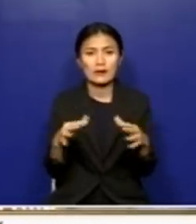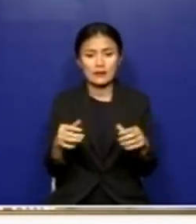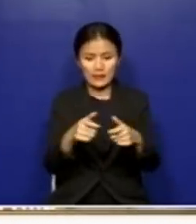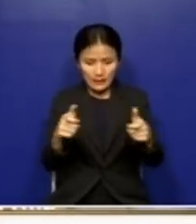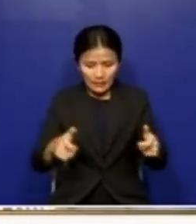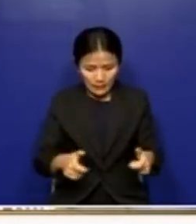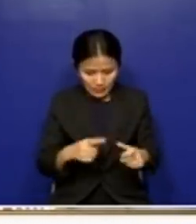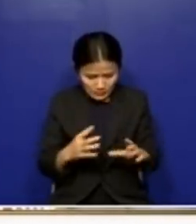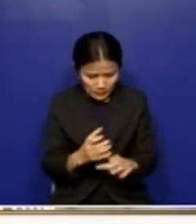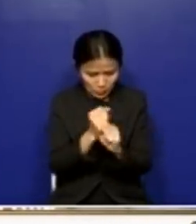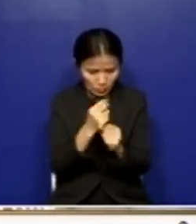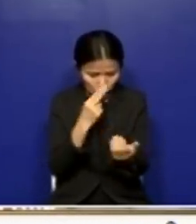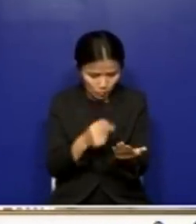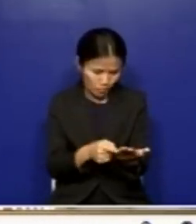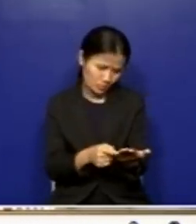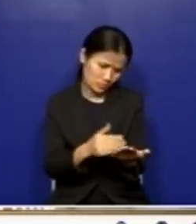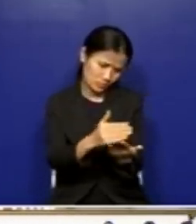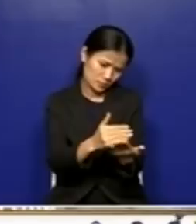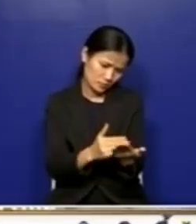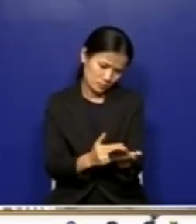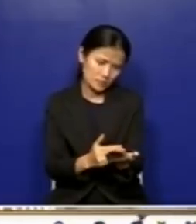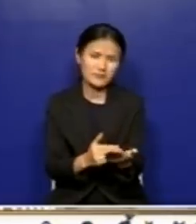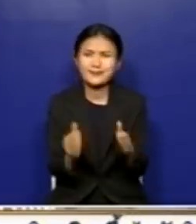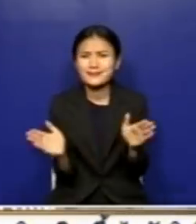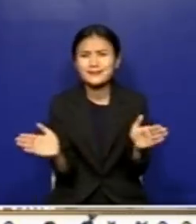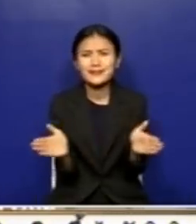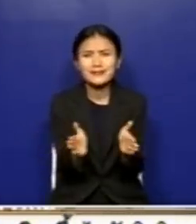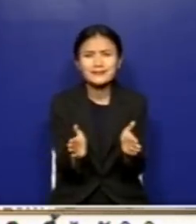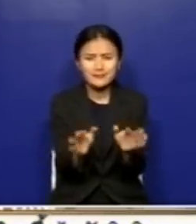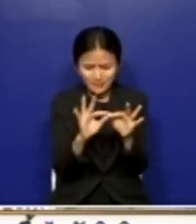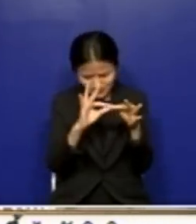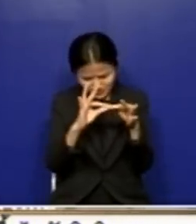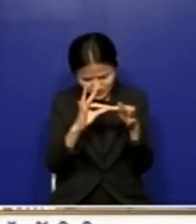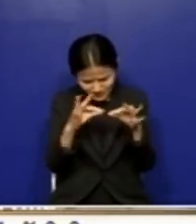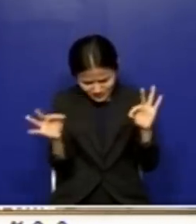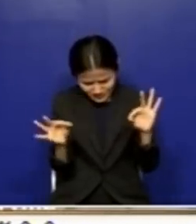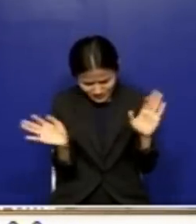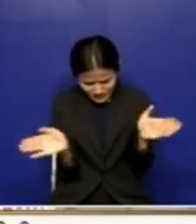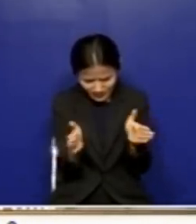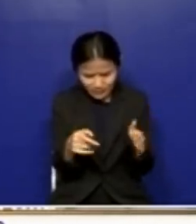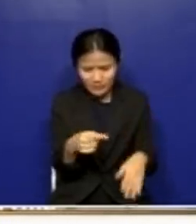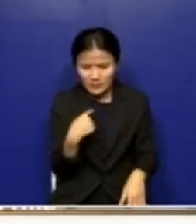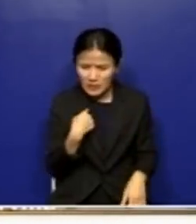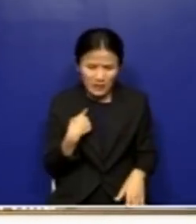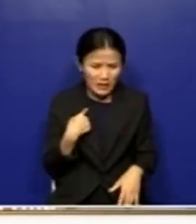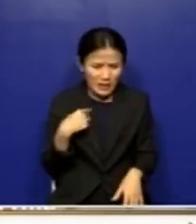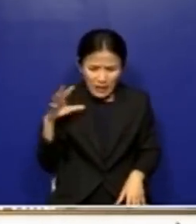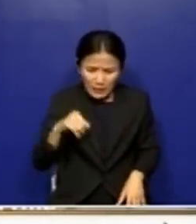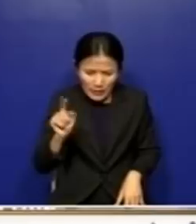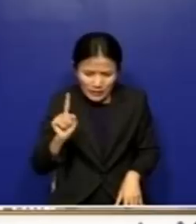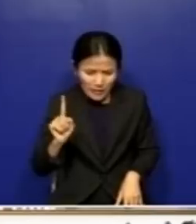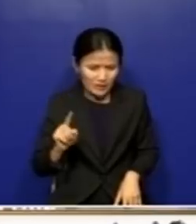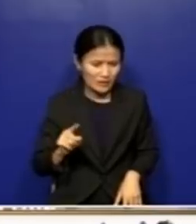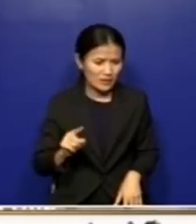มานั้นก็ยังสนๆห่นหว่น แล้วก็ไม่รู้ถึงที่มาที่ไปรวมถงปัหาและการแ้ขายว่ามี